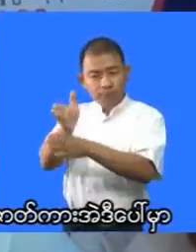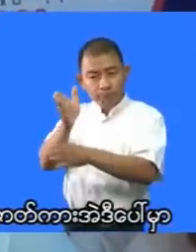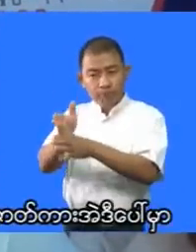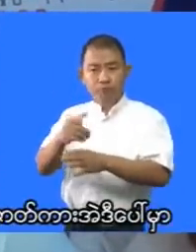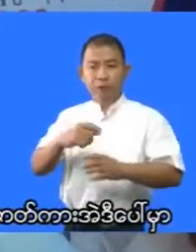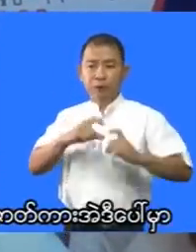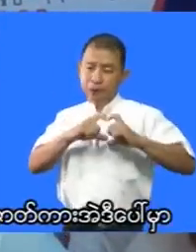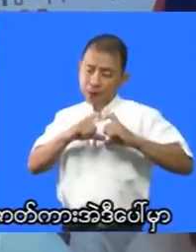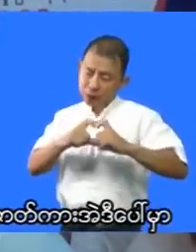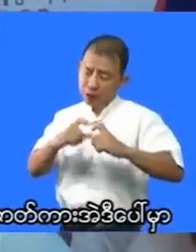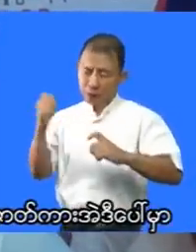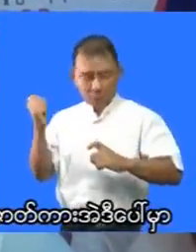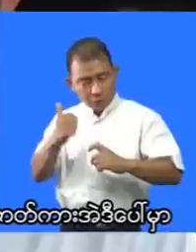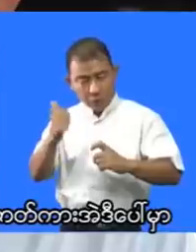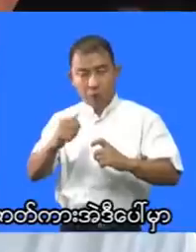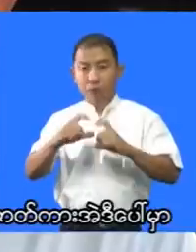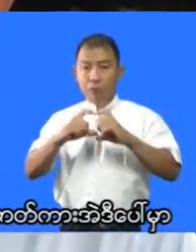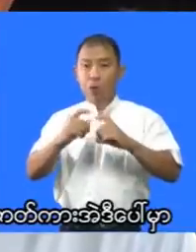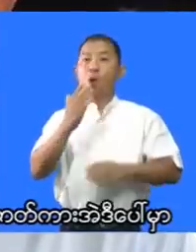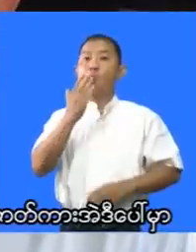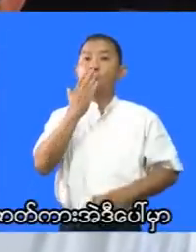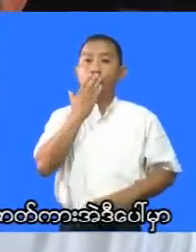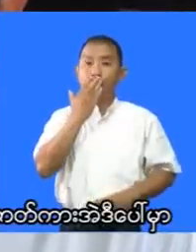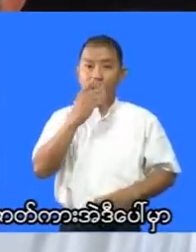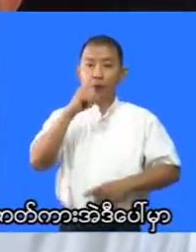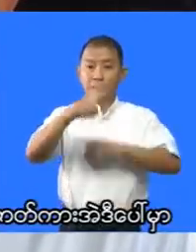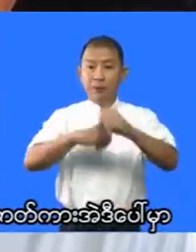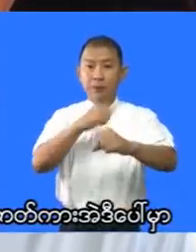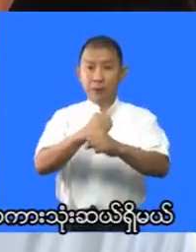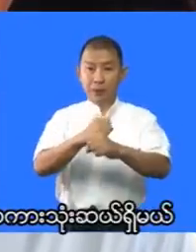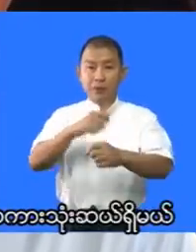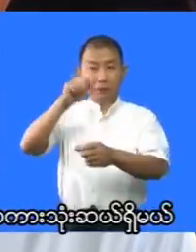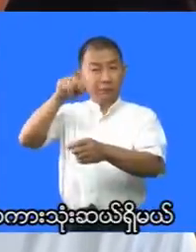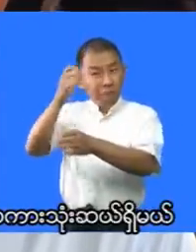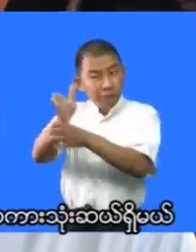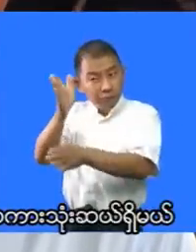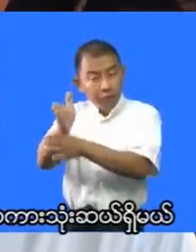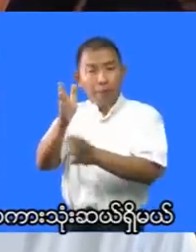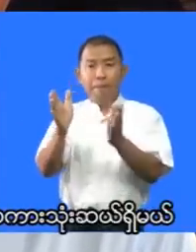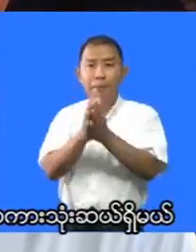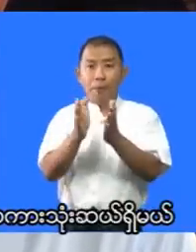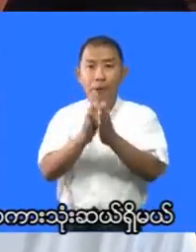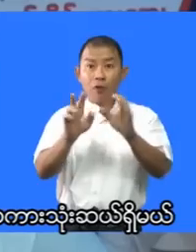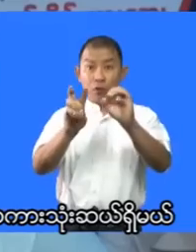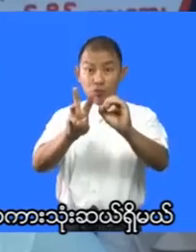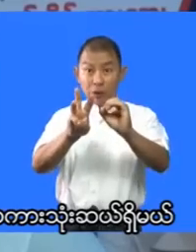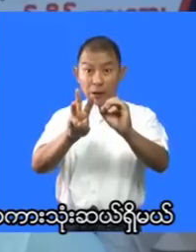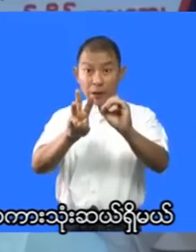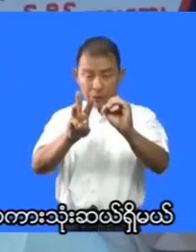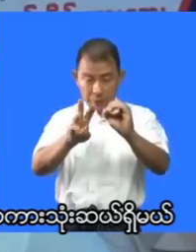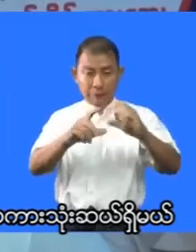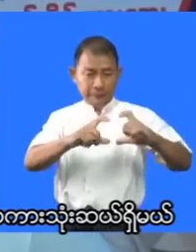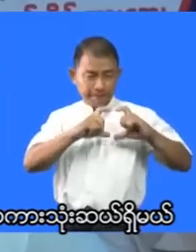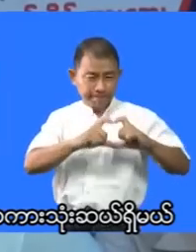လုံးလုံးနေတဲ့တက်ဆိုင်တဲ့လူတွေအားလုံးကကိုယ်လုတဲ့ရုပ်ရှင်တကားအဲ့ဒီပုံမှာကောင်းစေခြင်းတဲ့စိတ်လူတရားပိုင်းကျွန်တော်တို့